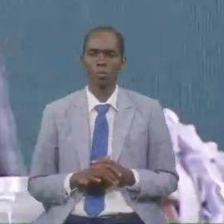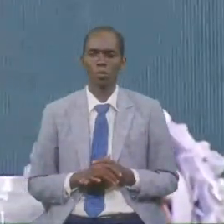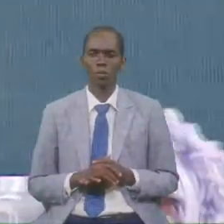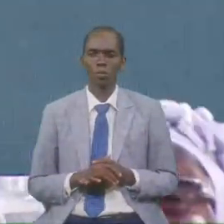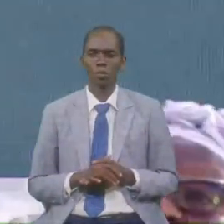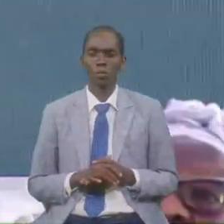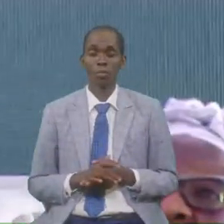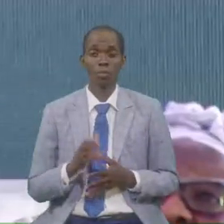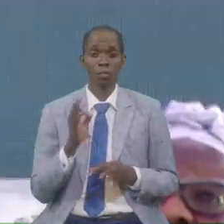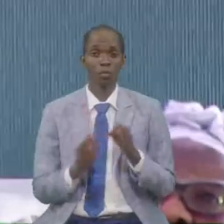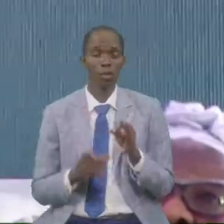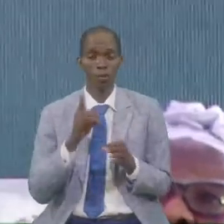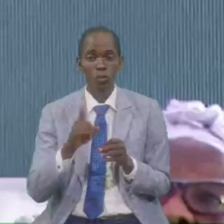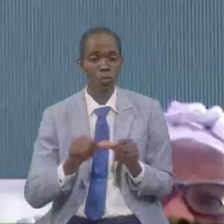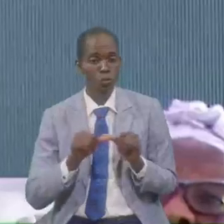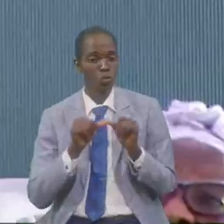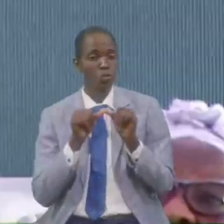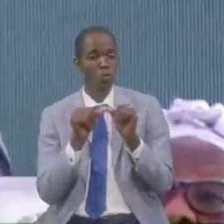pour ne pas faire ce qu'on a demandé.